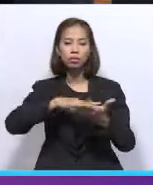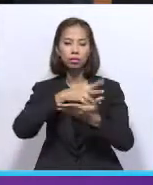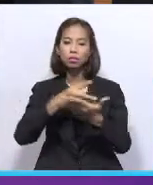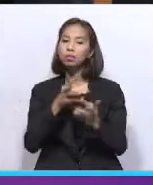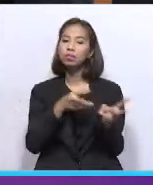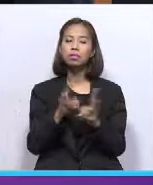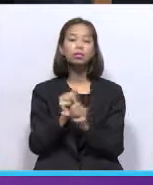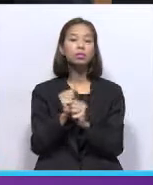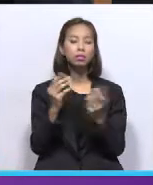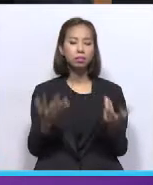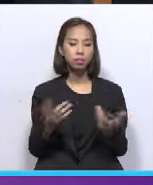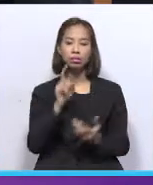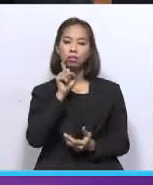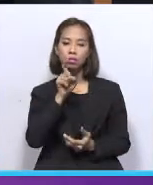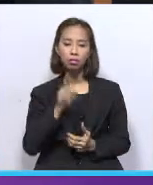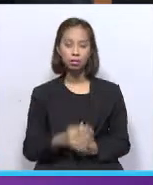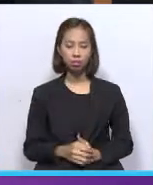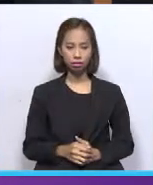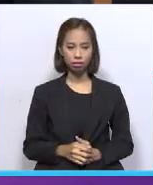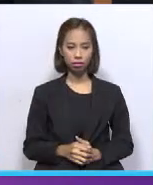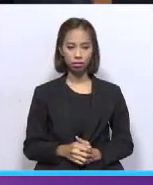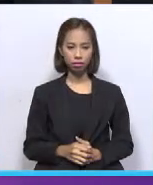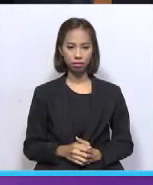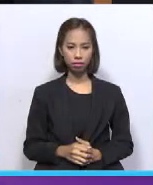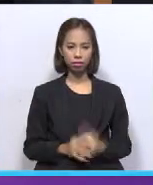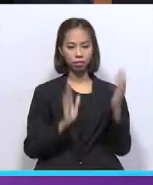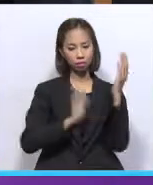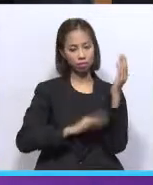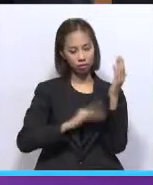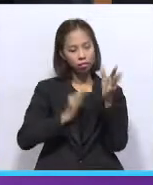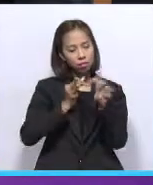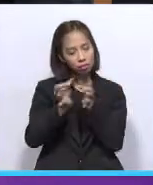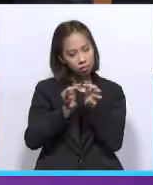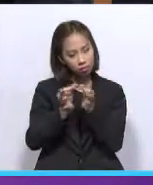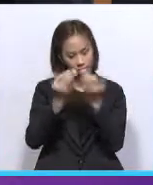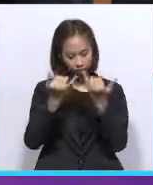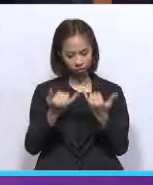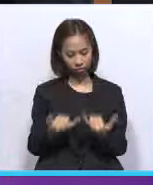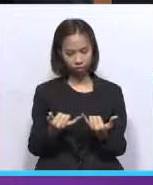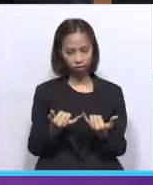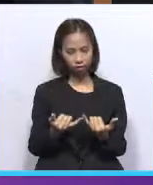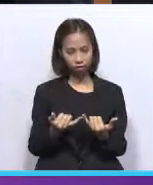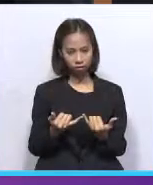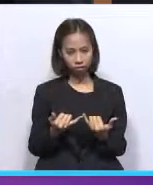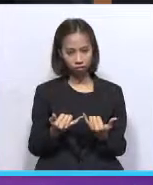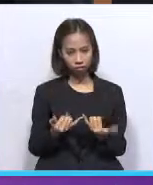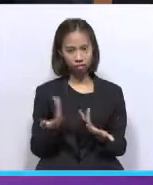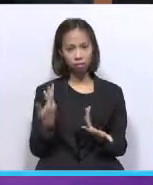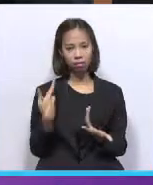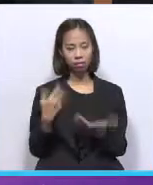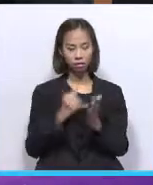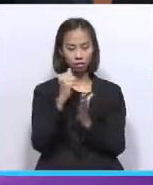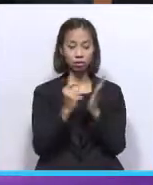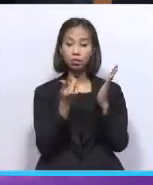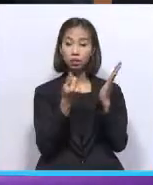ลเป็นยังไงบ้างครับ ครับภาคใต้นี่ผมอยากจะกลับเรียนอย่างนี้เลยว่าวันนี้สถานการณ์ที่เคยเกิดอุทกภัยถึง11จังหวั